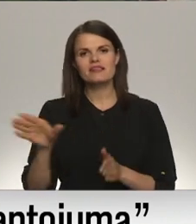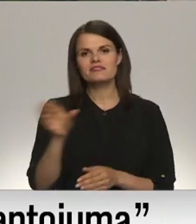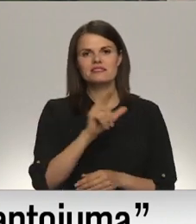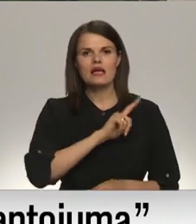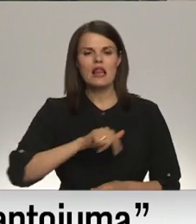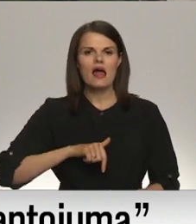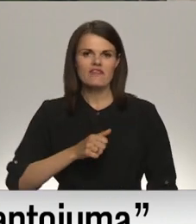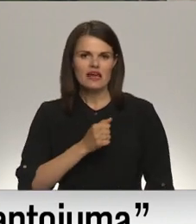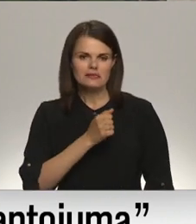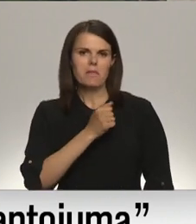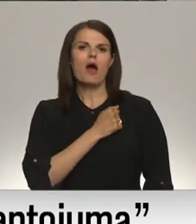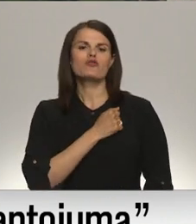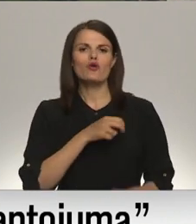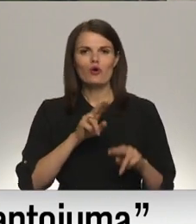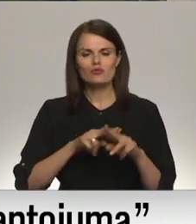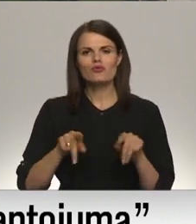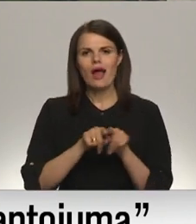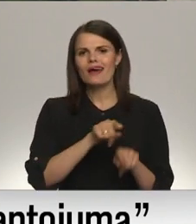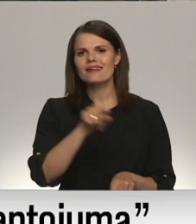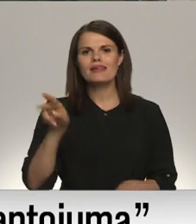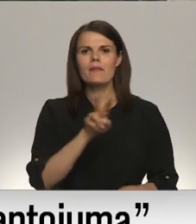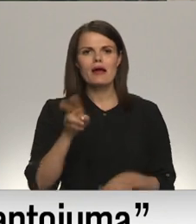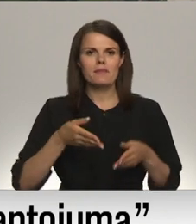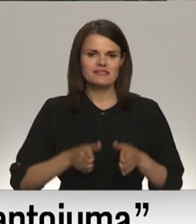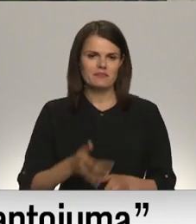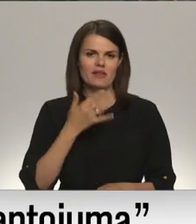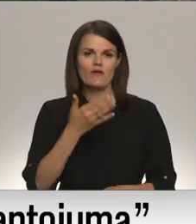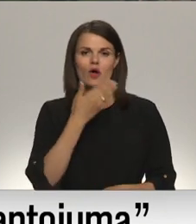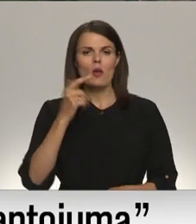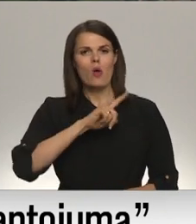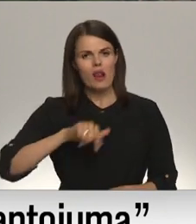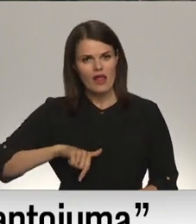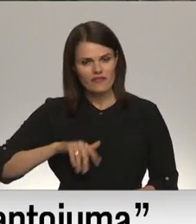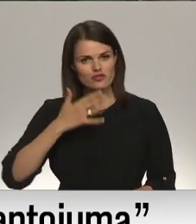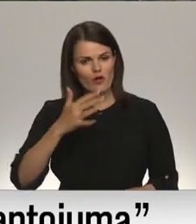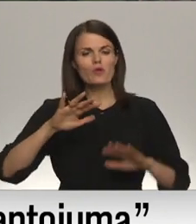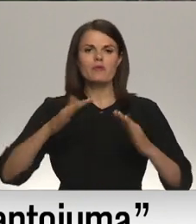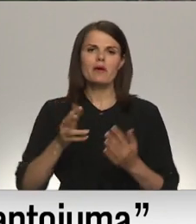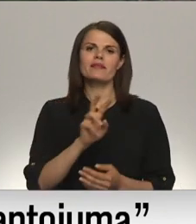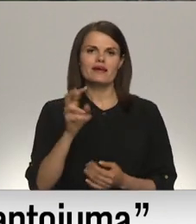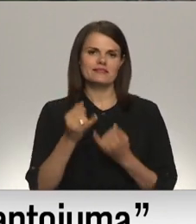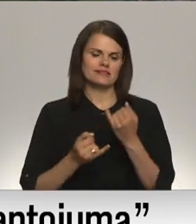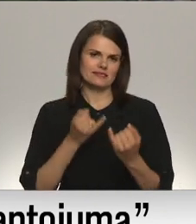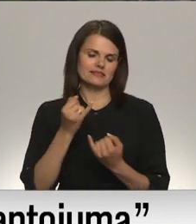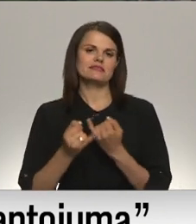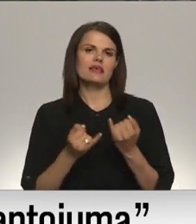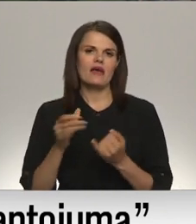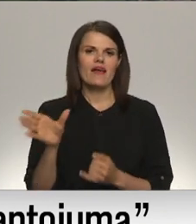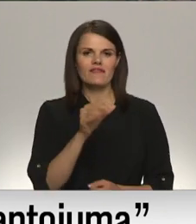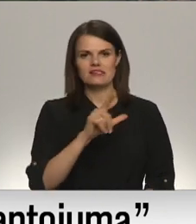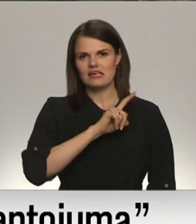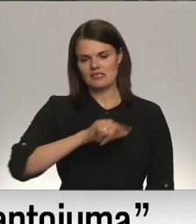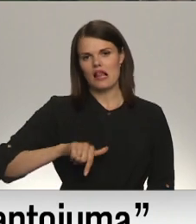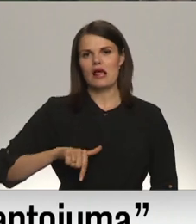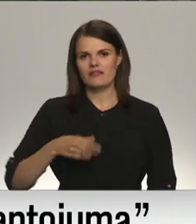nav latviešu, bet kuri ciena latviskās vērtības. Un taisnāt ceļā cauri Vecrīgai gājiena dalībnieki dosies Pārdaugavas virzienā,